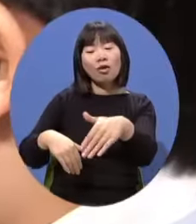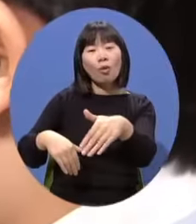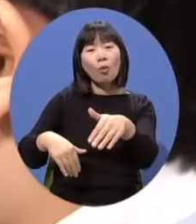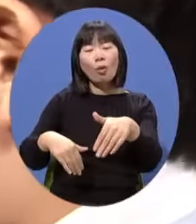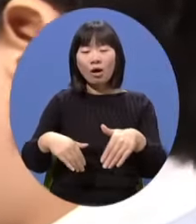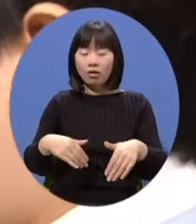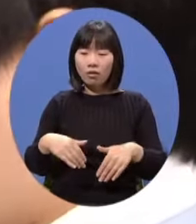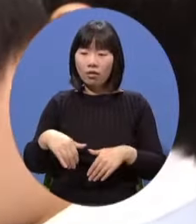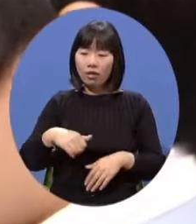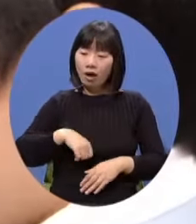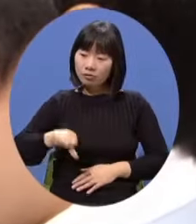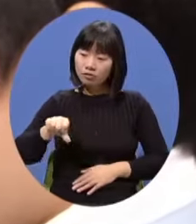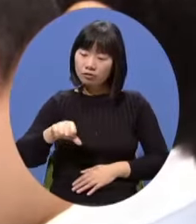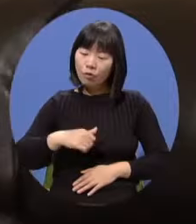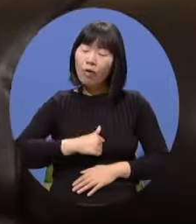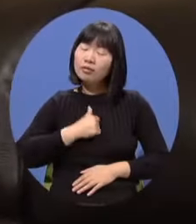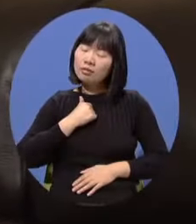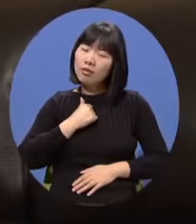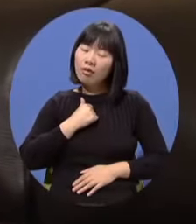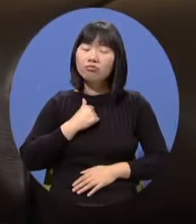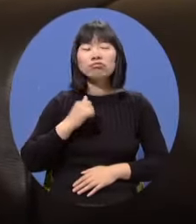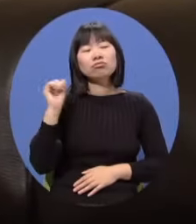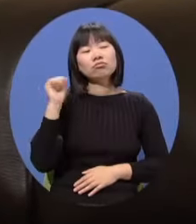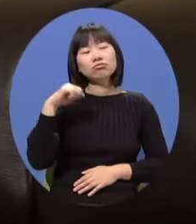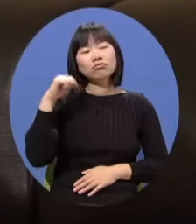휘수 화났어? 어.